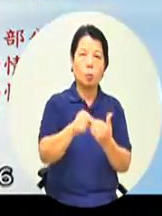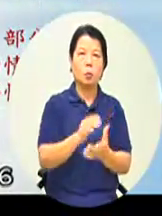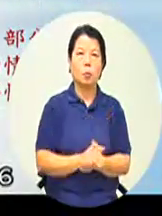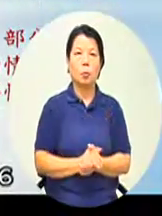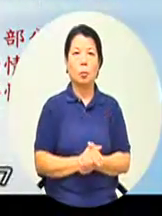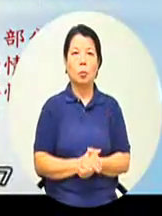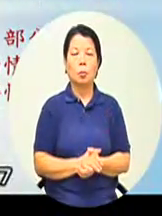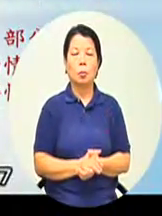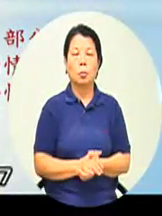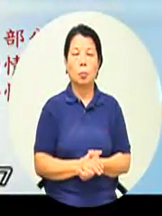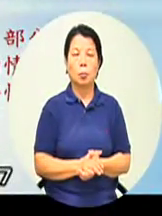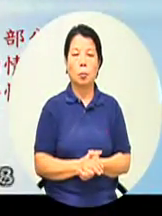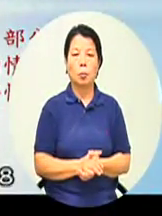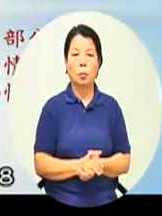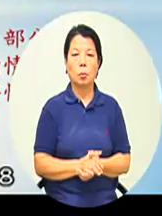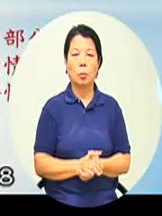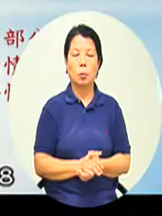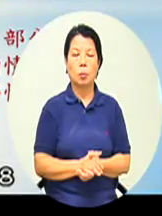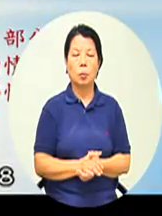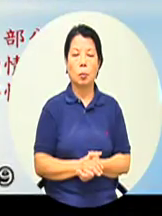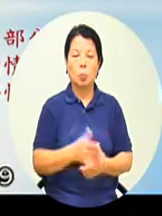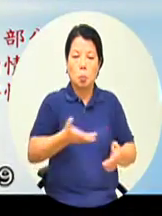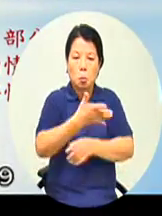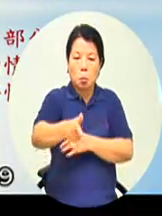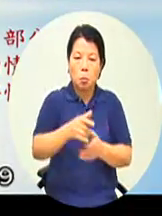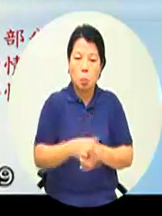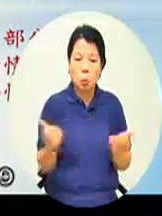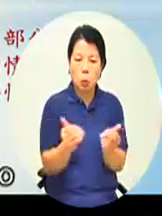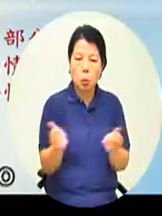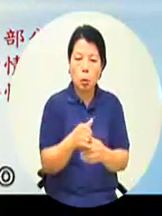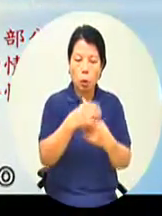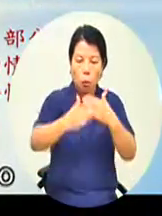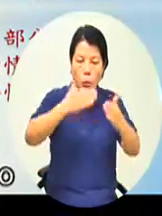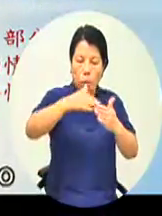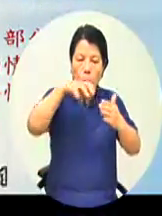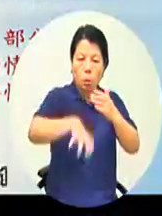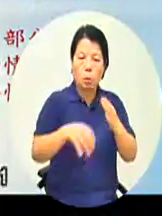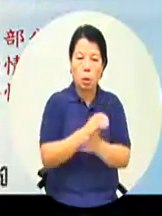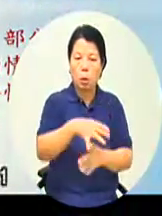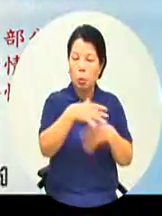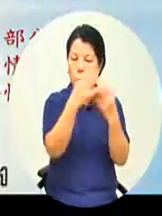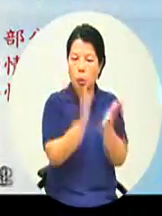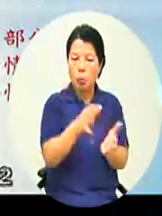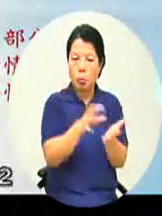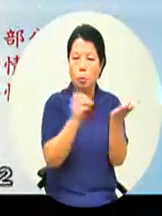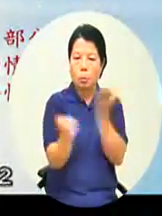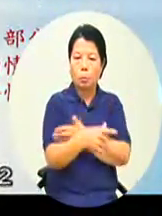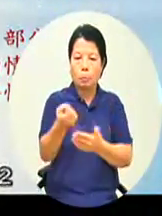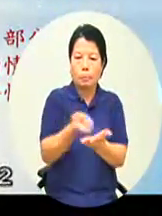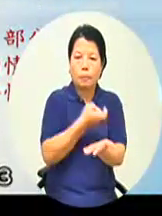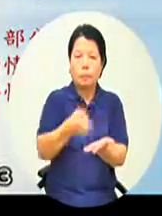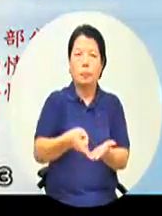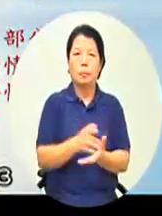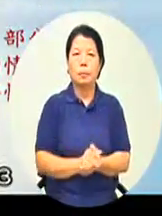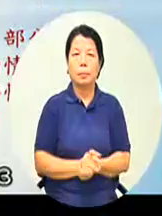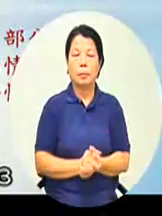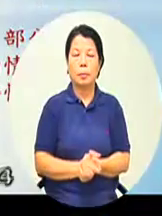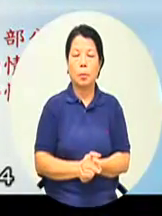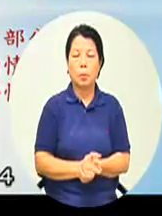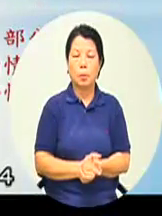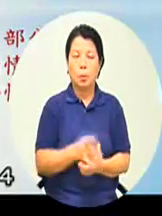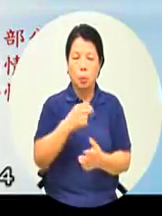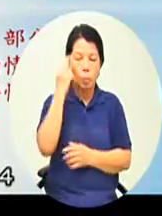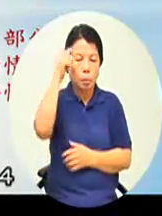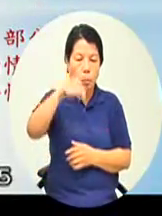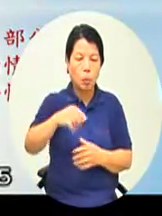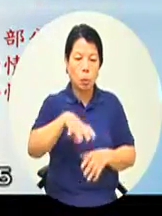这个对策，让这些问题可以在校园里面根除掉。哦、那这个我觉得就是说局